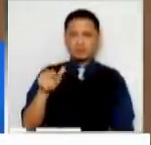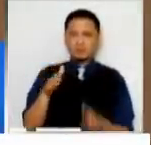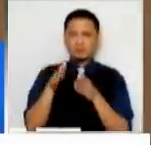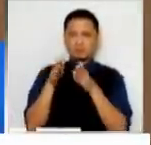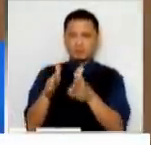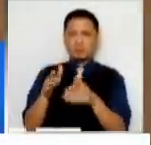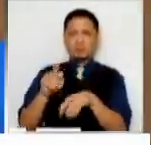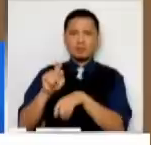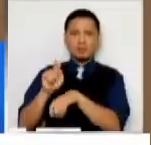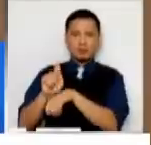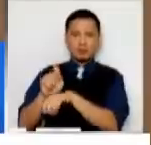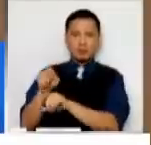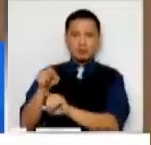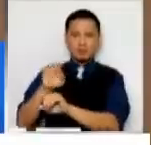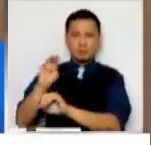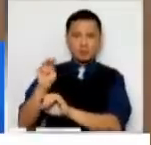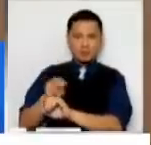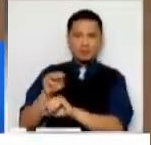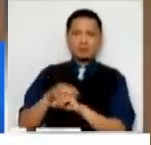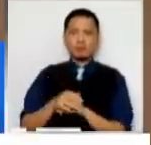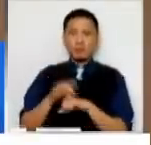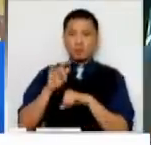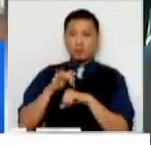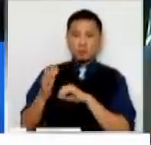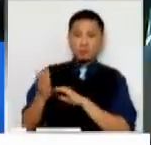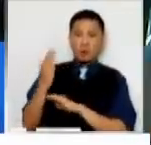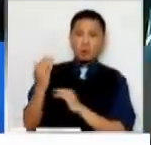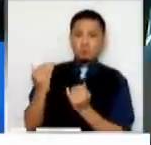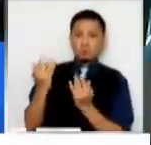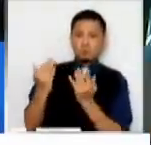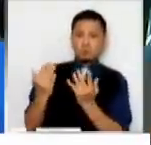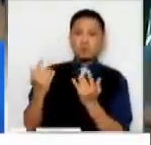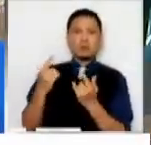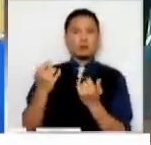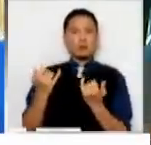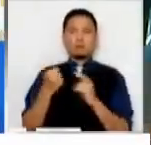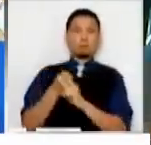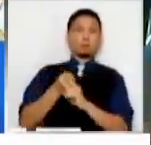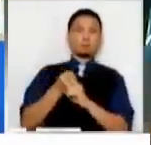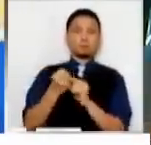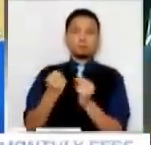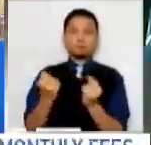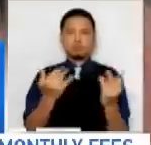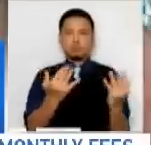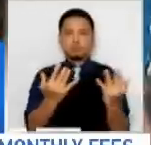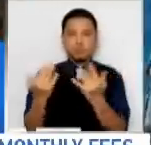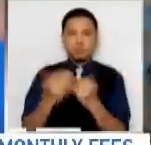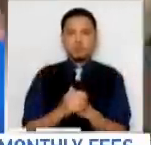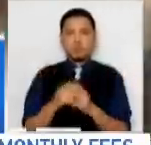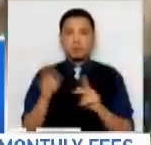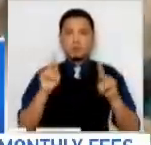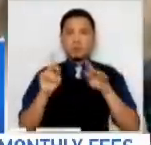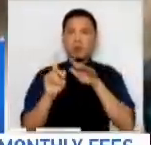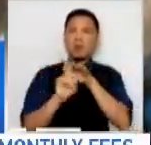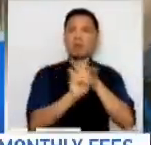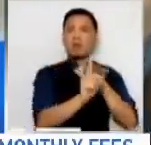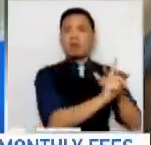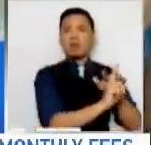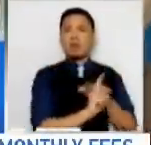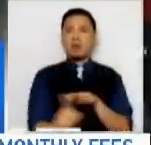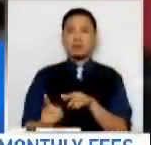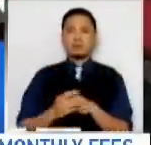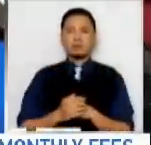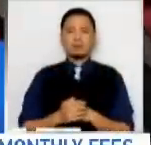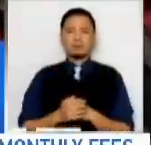araw, sumiklab ang apoy na agad lumaki at kumalat. Ang mga residente, dali-daling nagsilikas. Wala na halos na